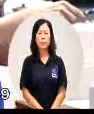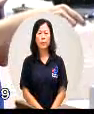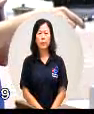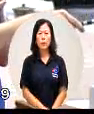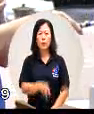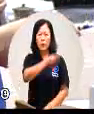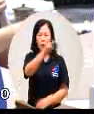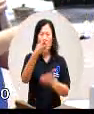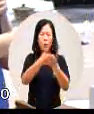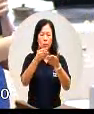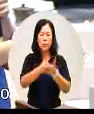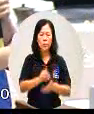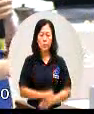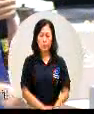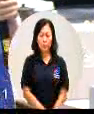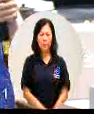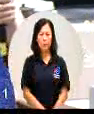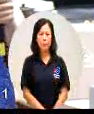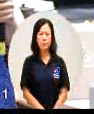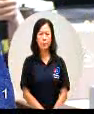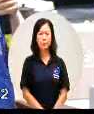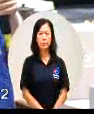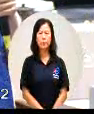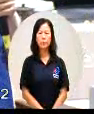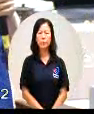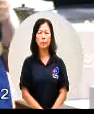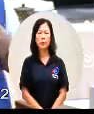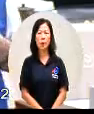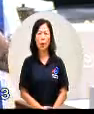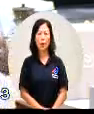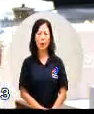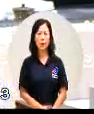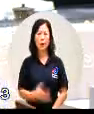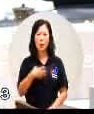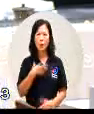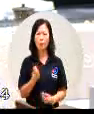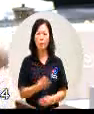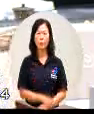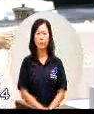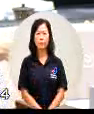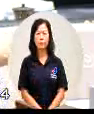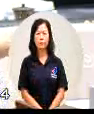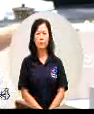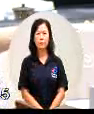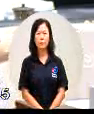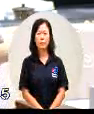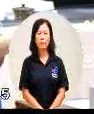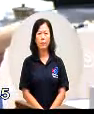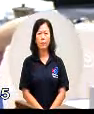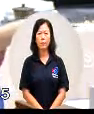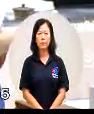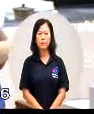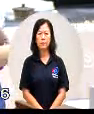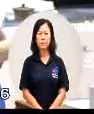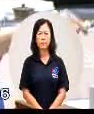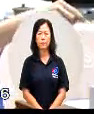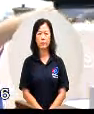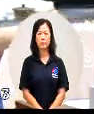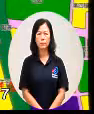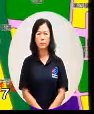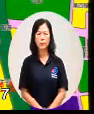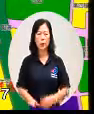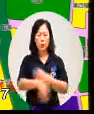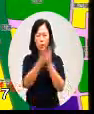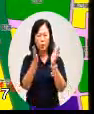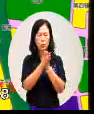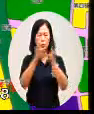看图片下一张哈，哇，我看呢，这个整个